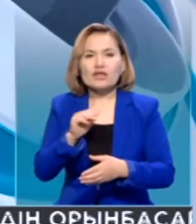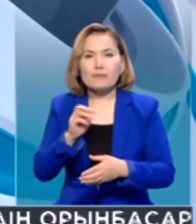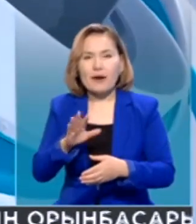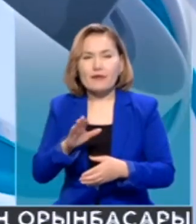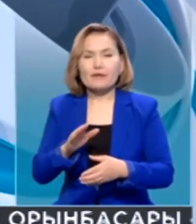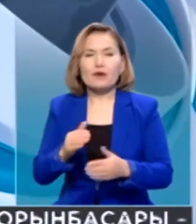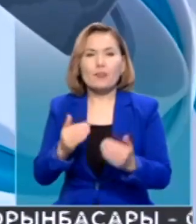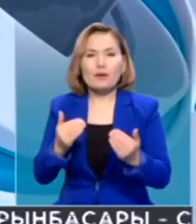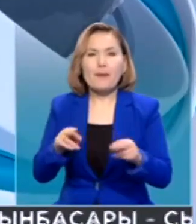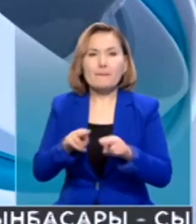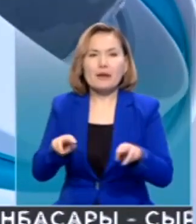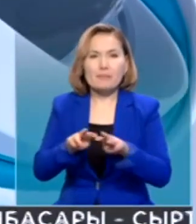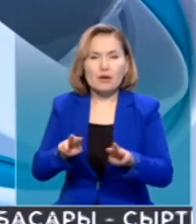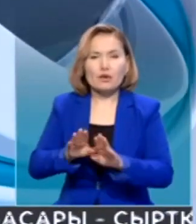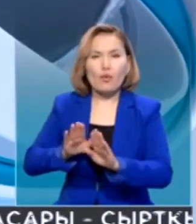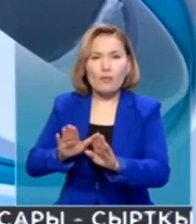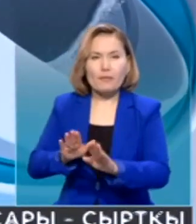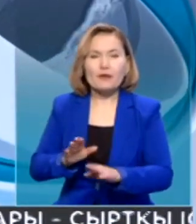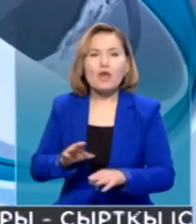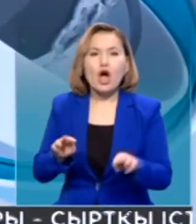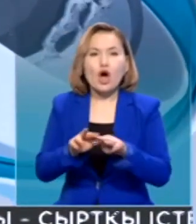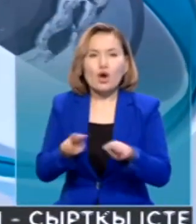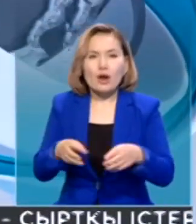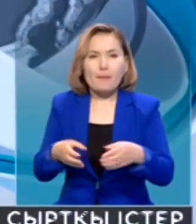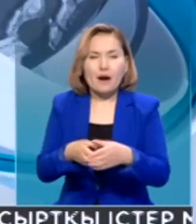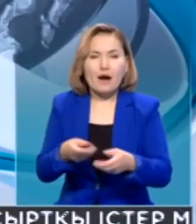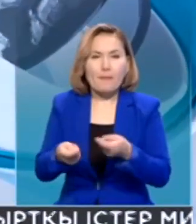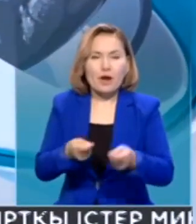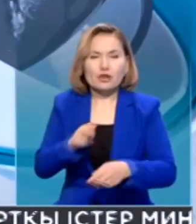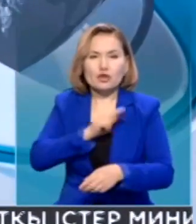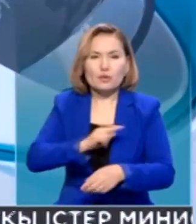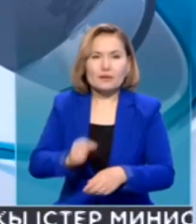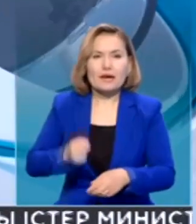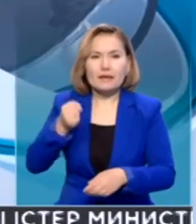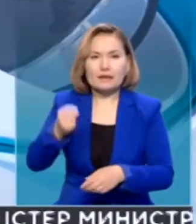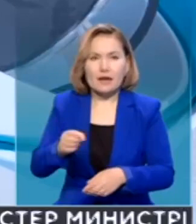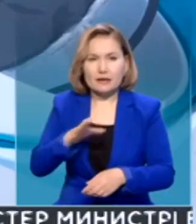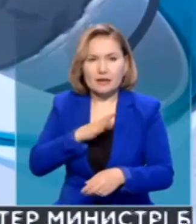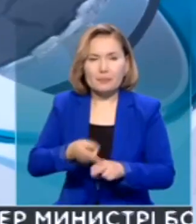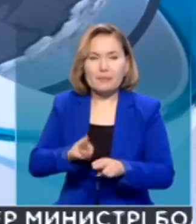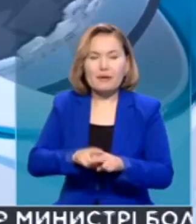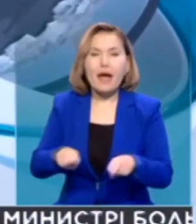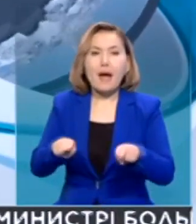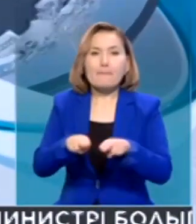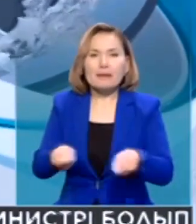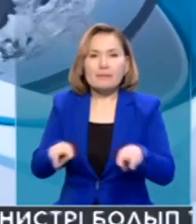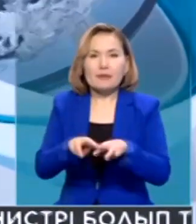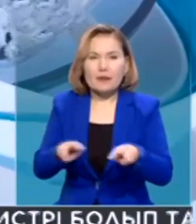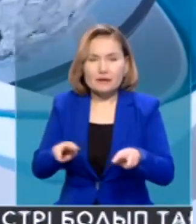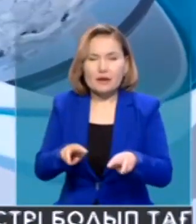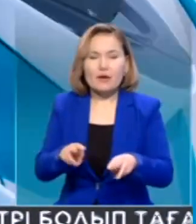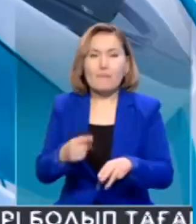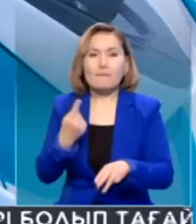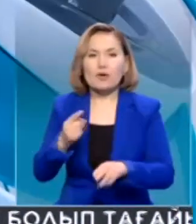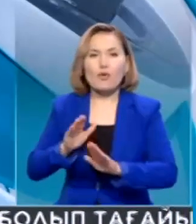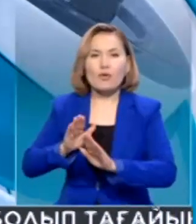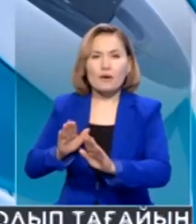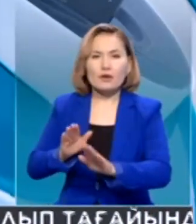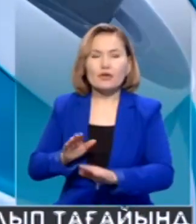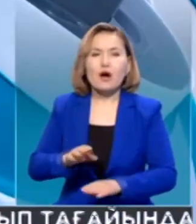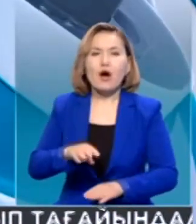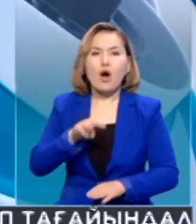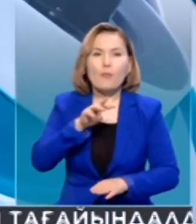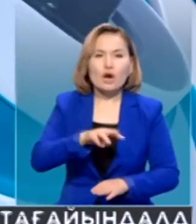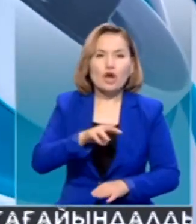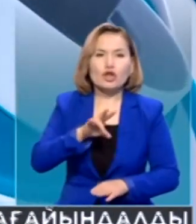былай премьер-министрдің орынбасары, әрі үкімет аппаратының басшысы лауазымына тағайындалды. Сондай-ақ премьер-министрдің тағы бір орынбасары болып